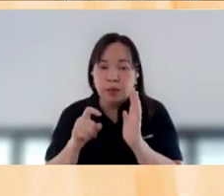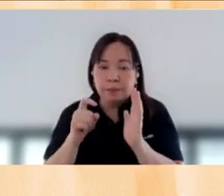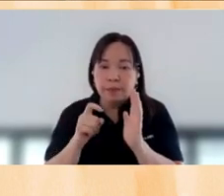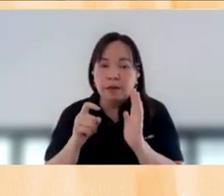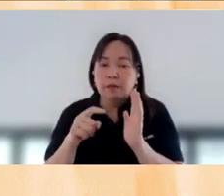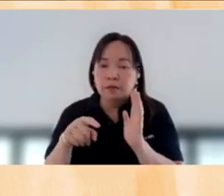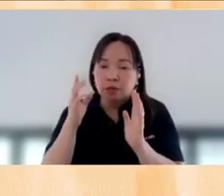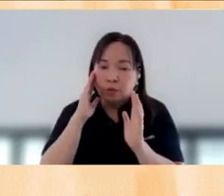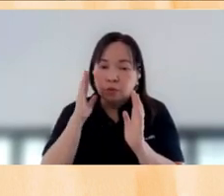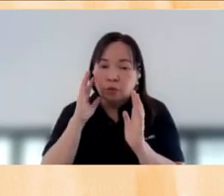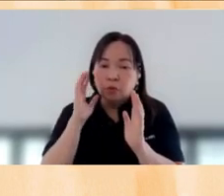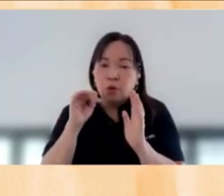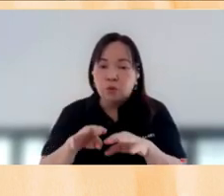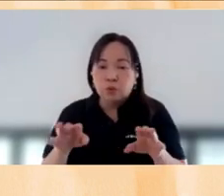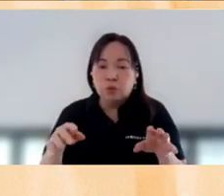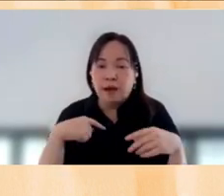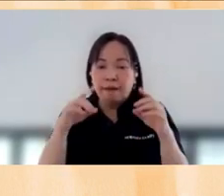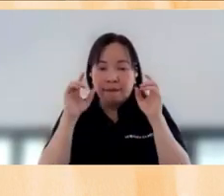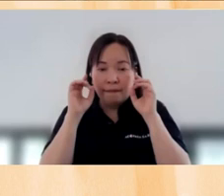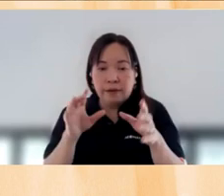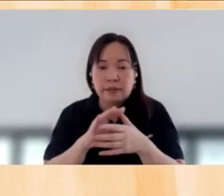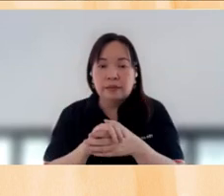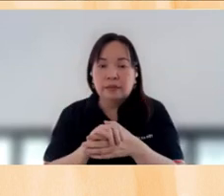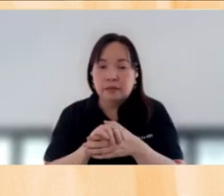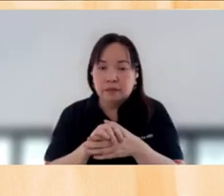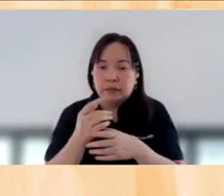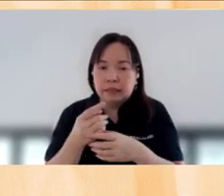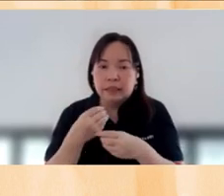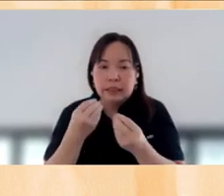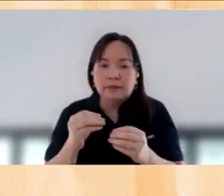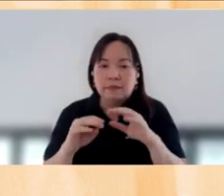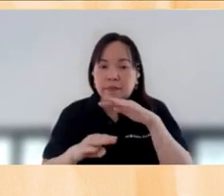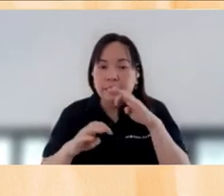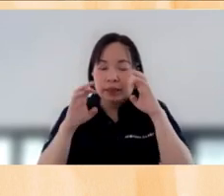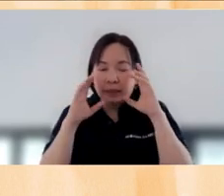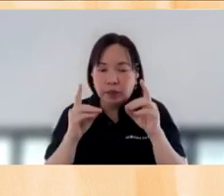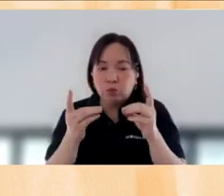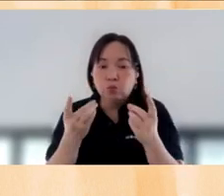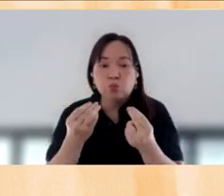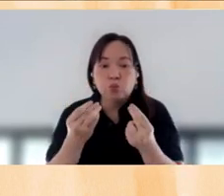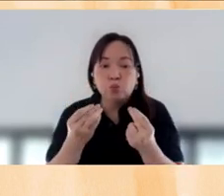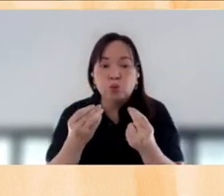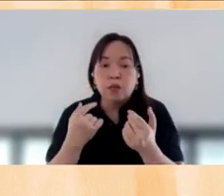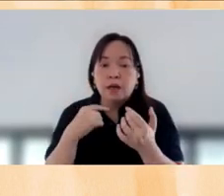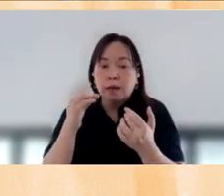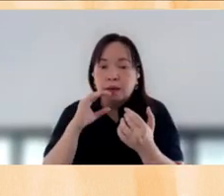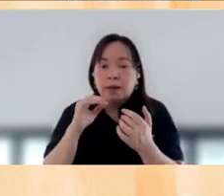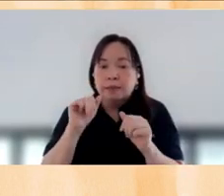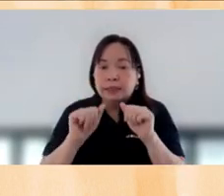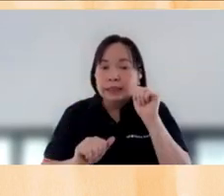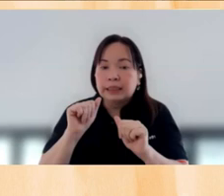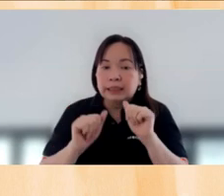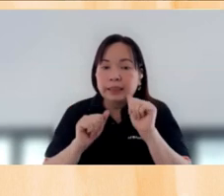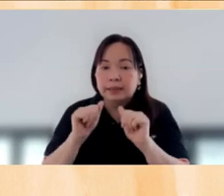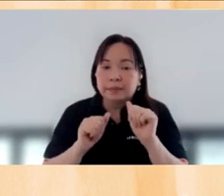at mabigyan sila ng basic education. So nag-a-adapt tayo ng mga psychological assessment tool para matulungan tayo